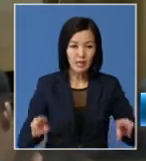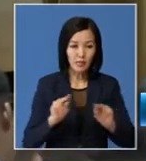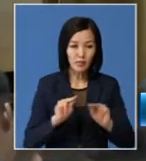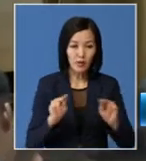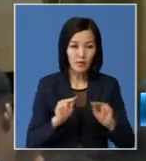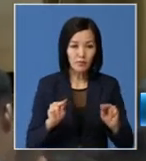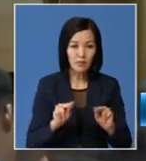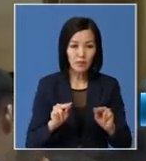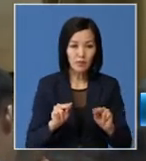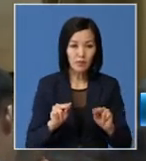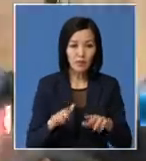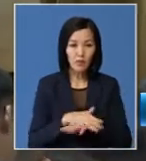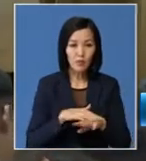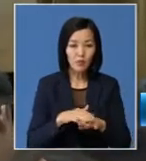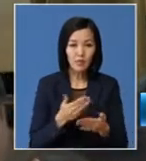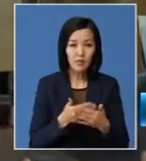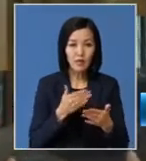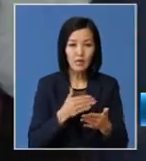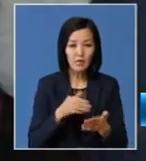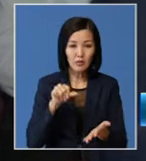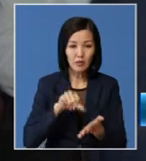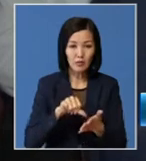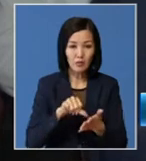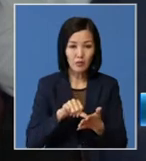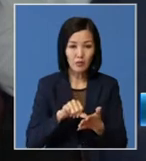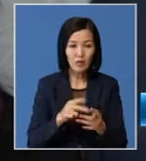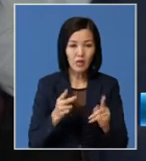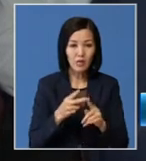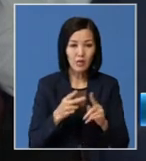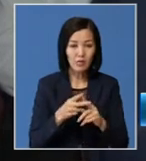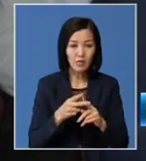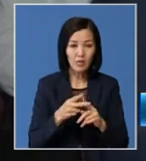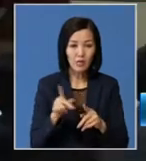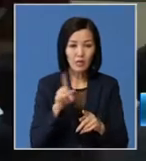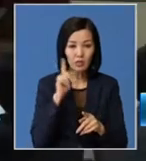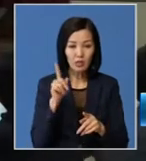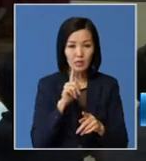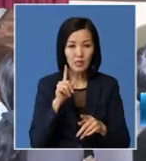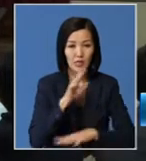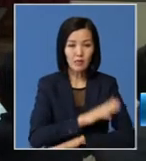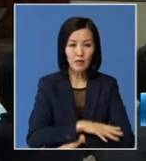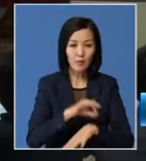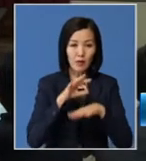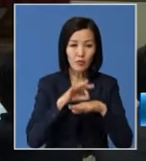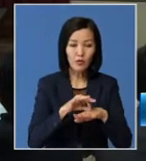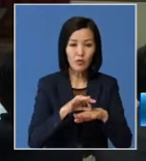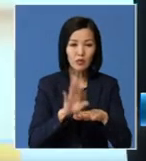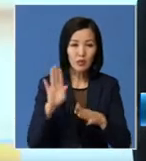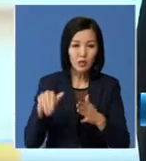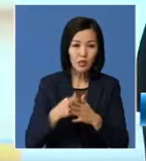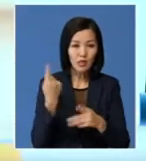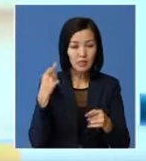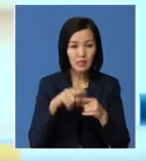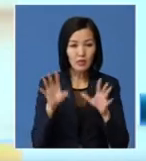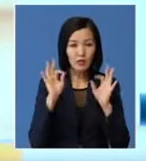мәнерімен көпшілік алдында өзін ұстауы шеберлігіне баға берді. Ал екінші кезеңде жас мамандар сабақ өткізіп, жаңа технологияларды тиімді